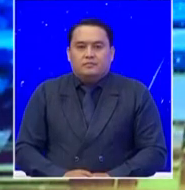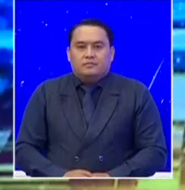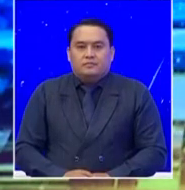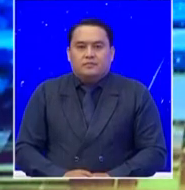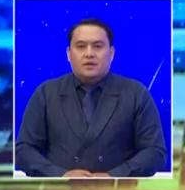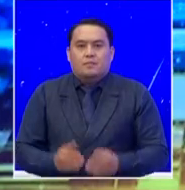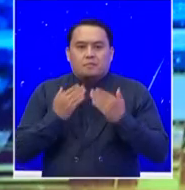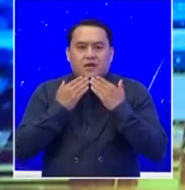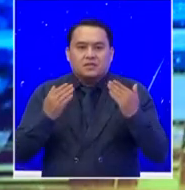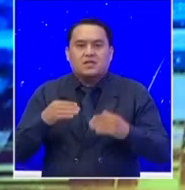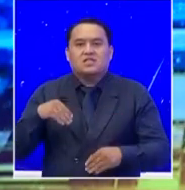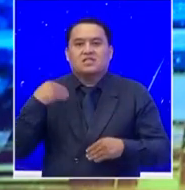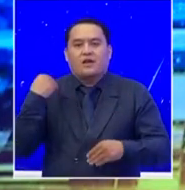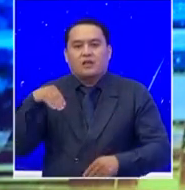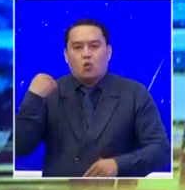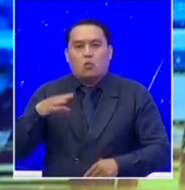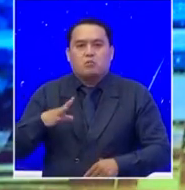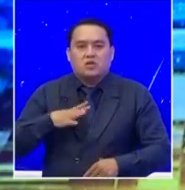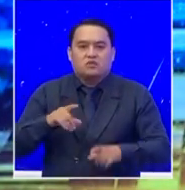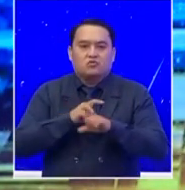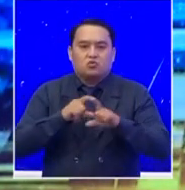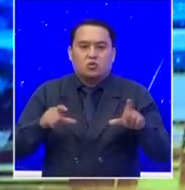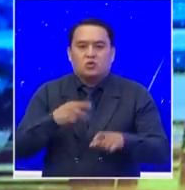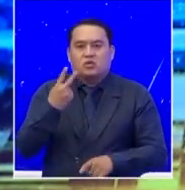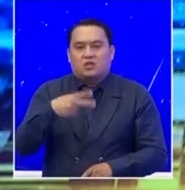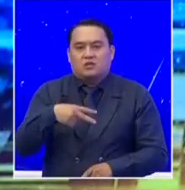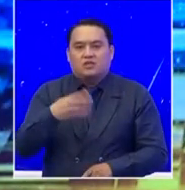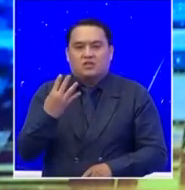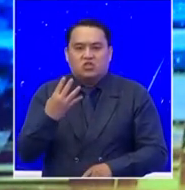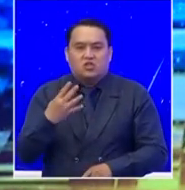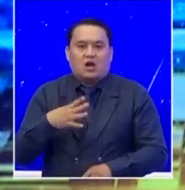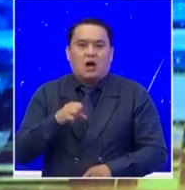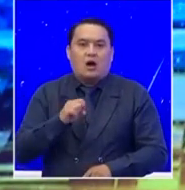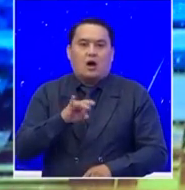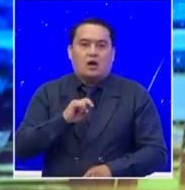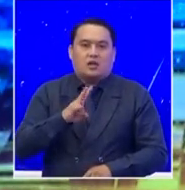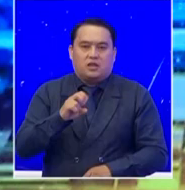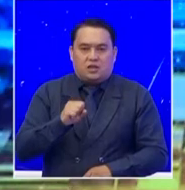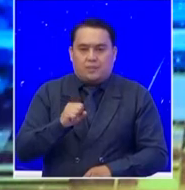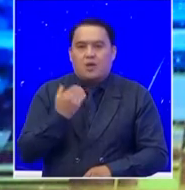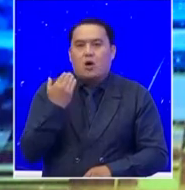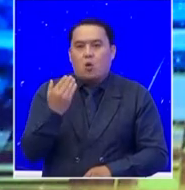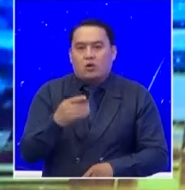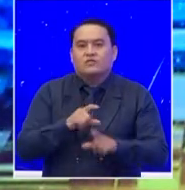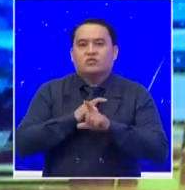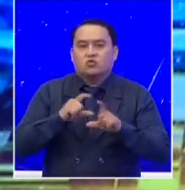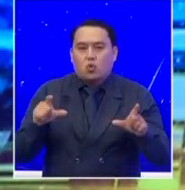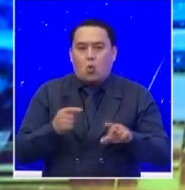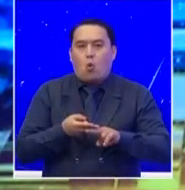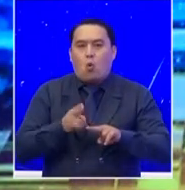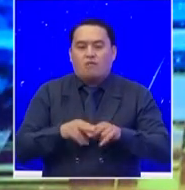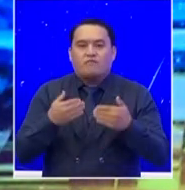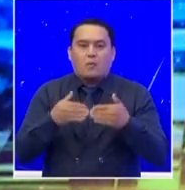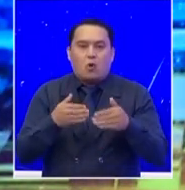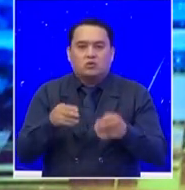Попрощались со своими родными пенатами сегодня и выпускники специализированного лицея номер 24 имени Мухтара Арына. Именно в этой